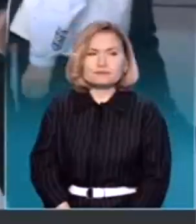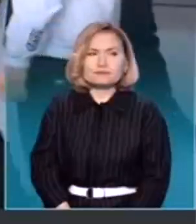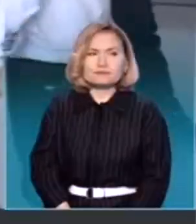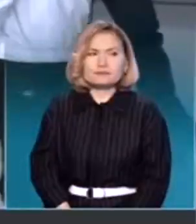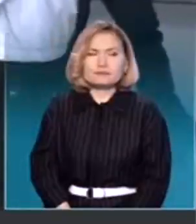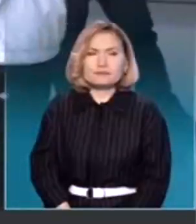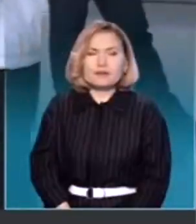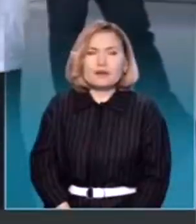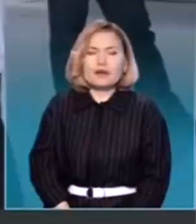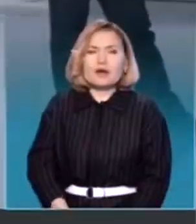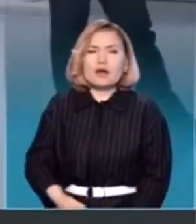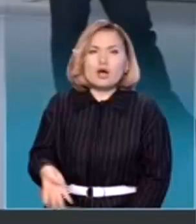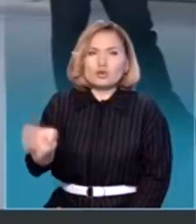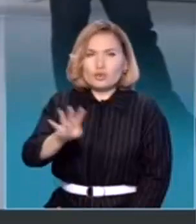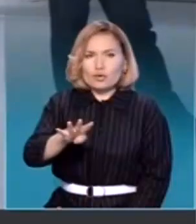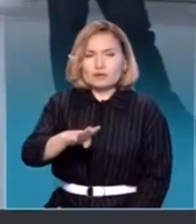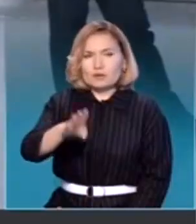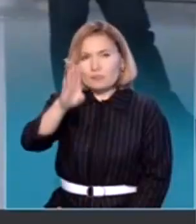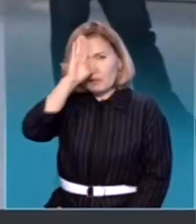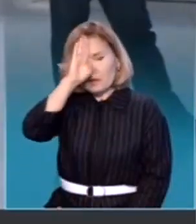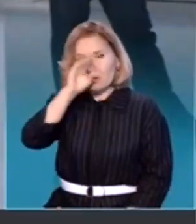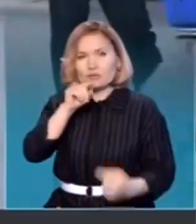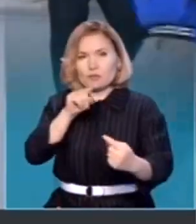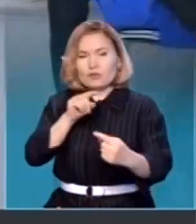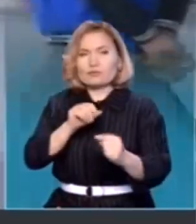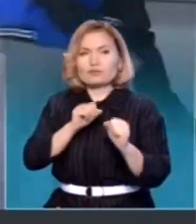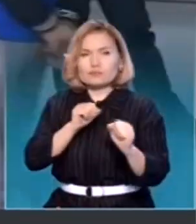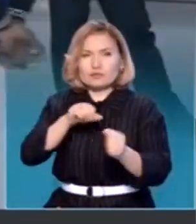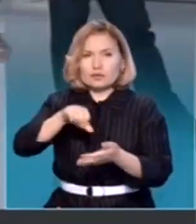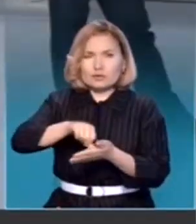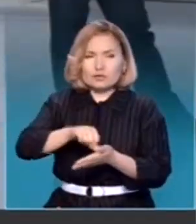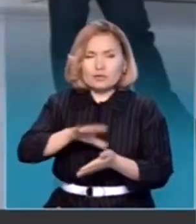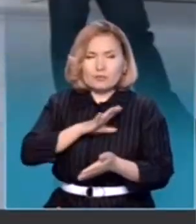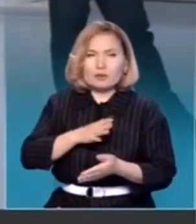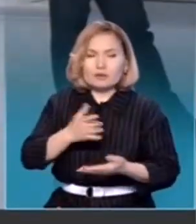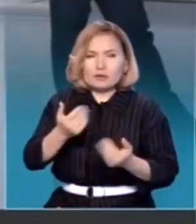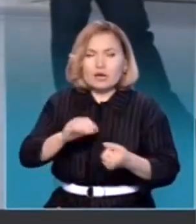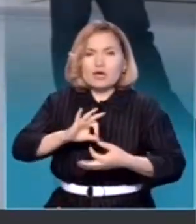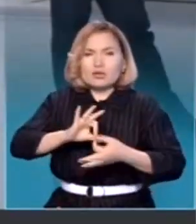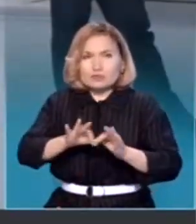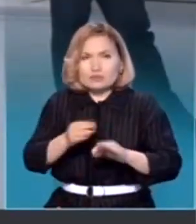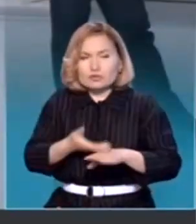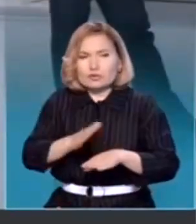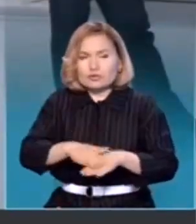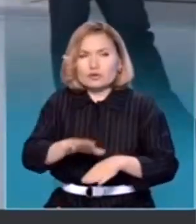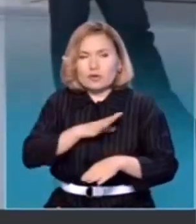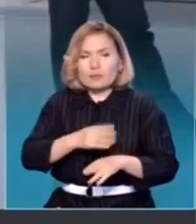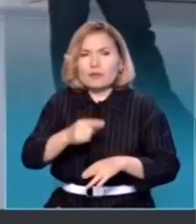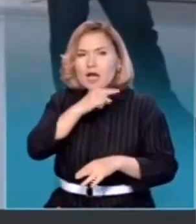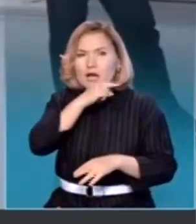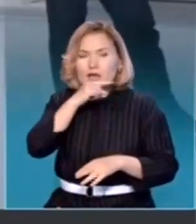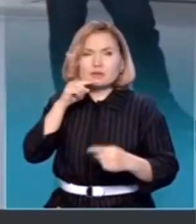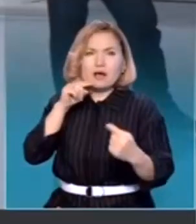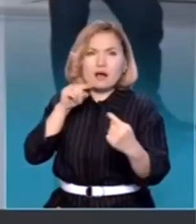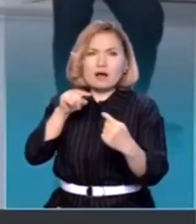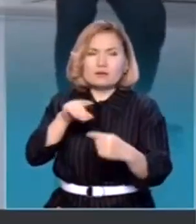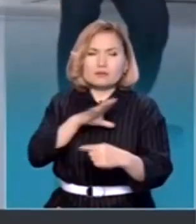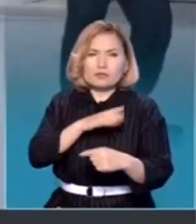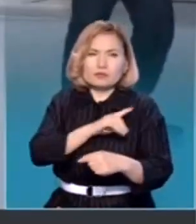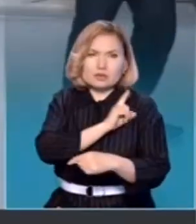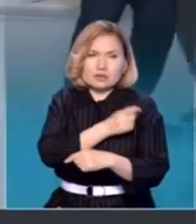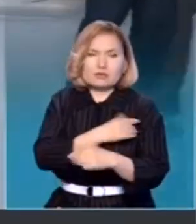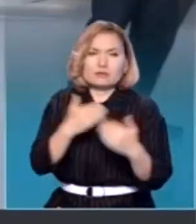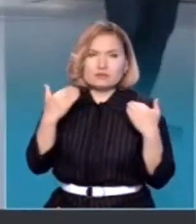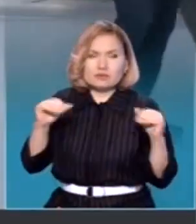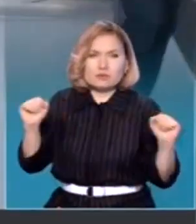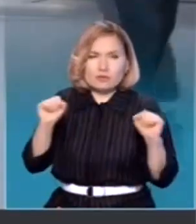Төрт жекпе-жек өткіздім. Төртеуінде әрқайсысы өзінің қиындығы бар. Айта кететін болсақ, бұл финалда ресейлік қарсыласпен шықтым. Кейін